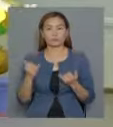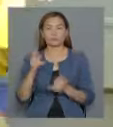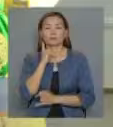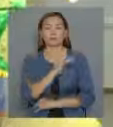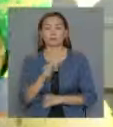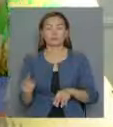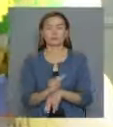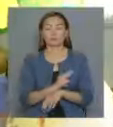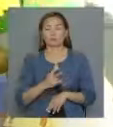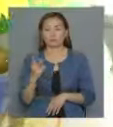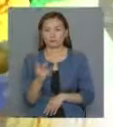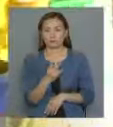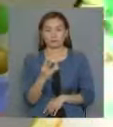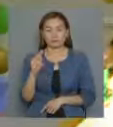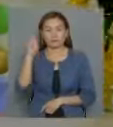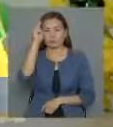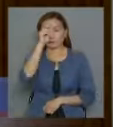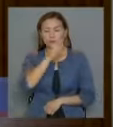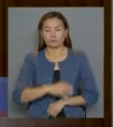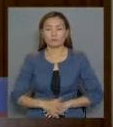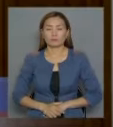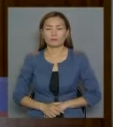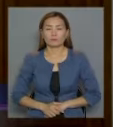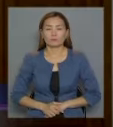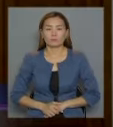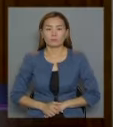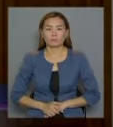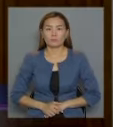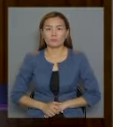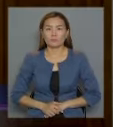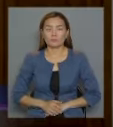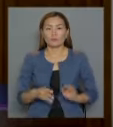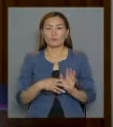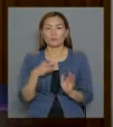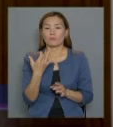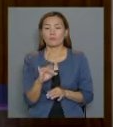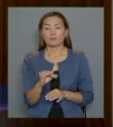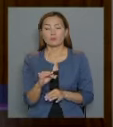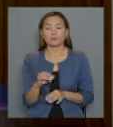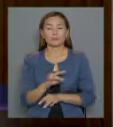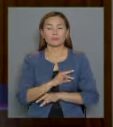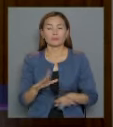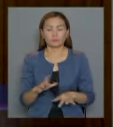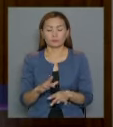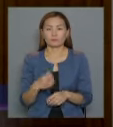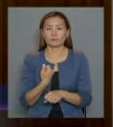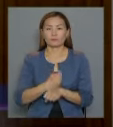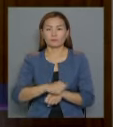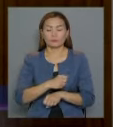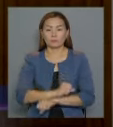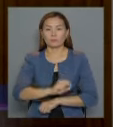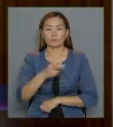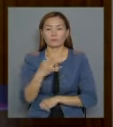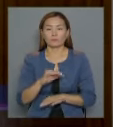буынға тәлім тәрбие мен білім беру. 9 мамыр күніне байланысты ұлы жеңіс жасасын атты тақырыпта Атырау қаласы Абай